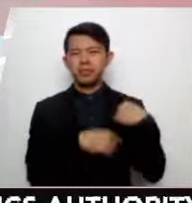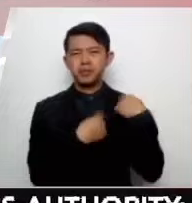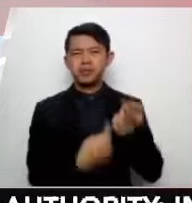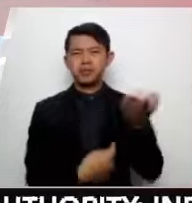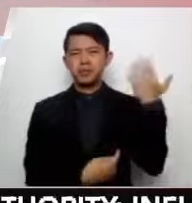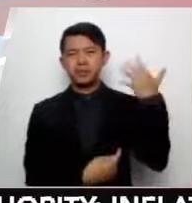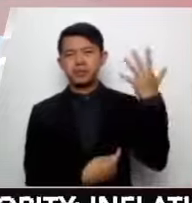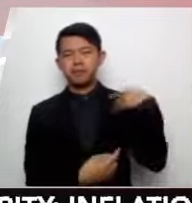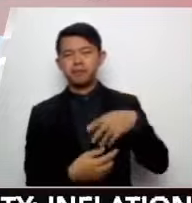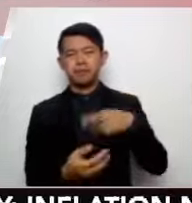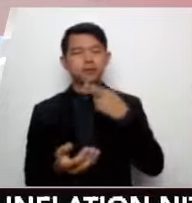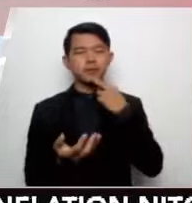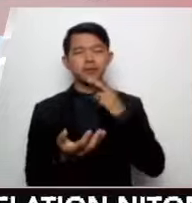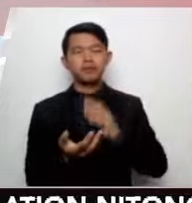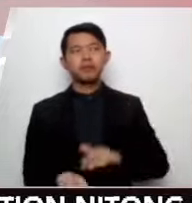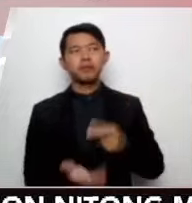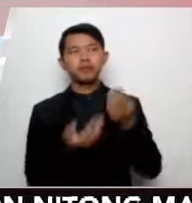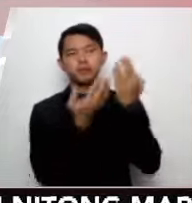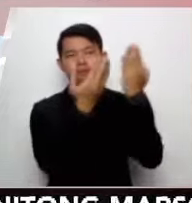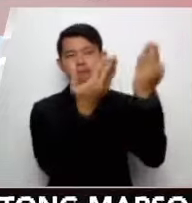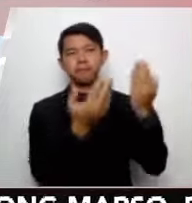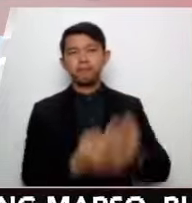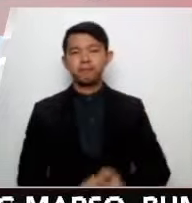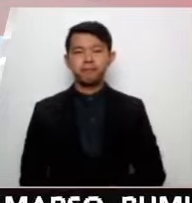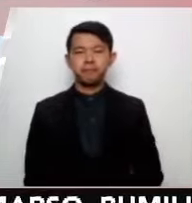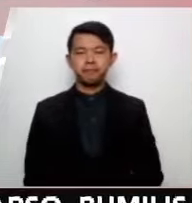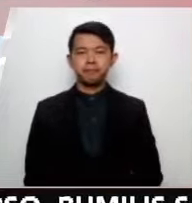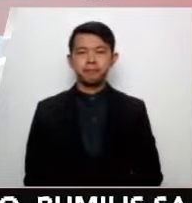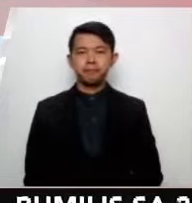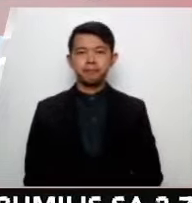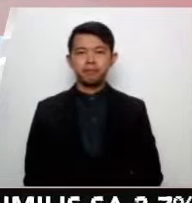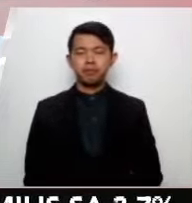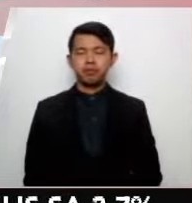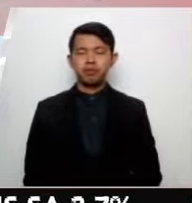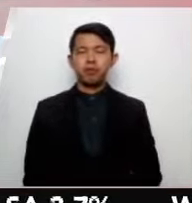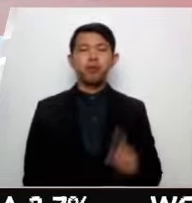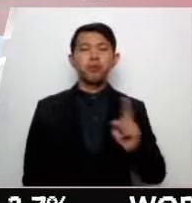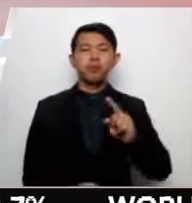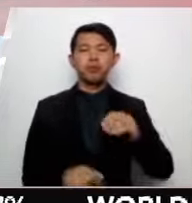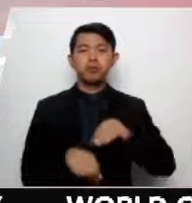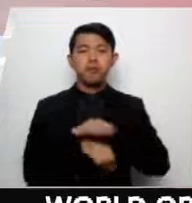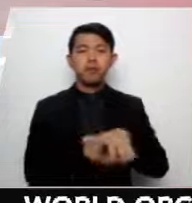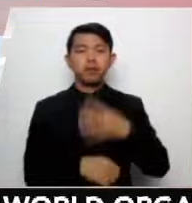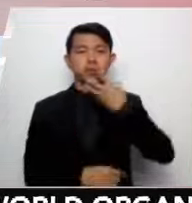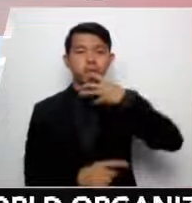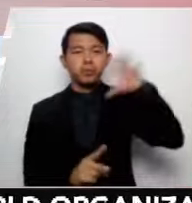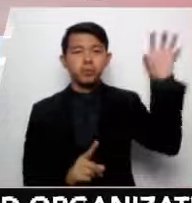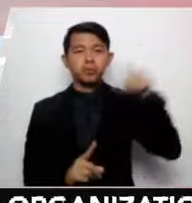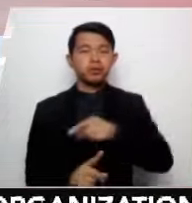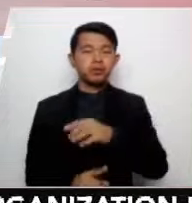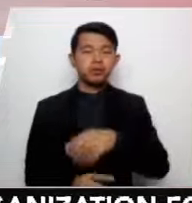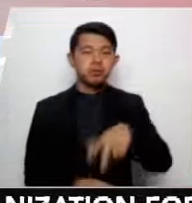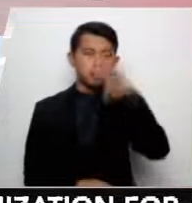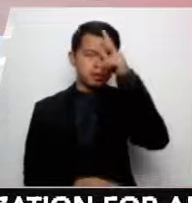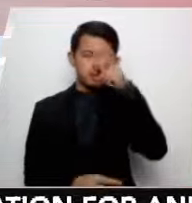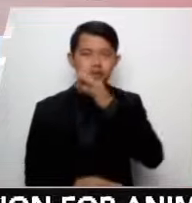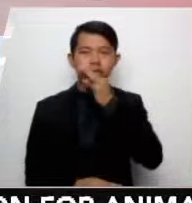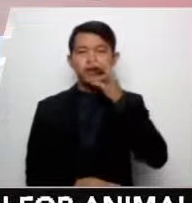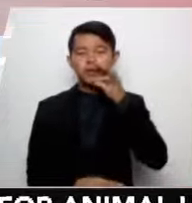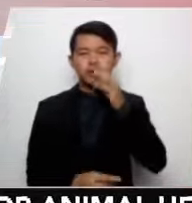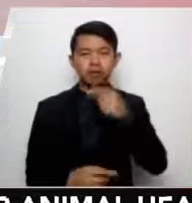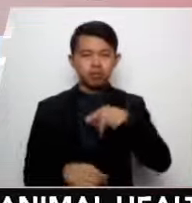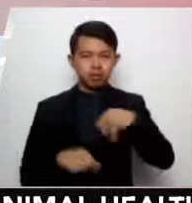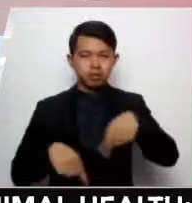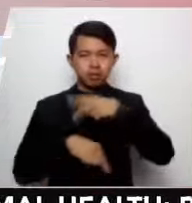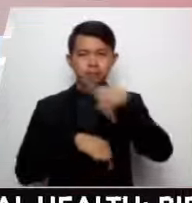ah Ano naman po yung nakikita niyong epekto ng napakainit na panahon sa preso at supply po ng pult product sa bansa ah Marami